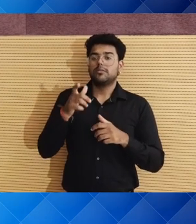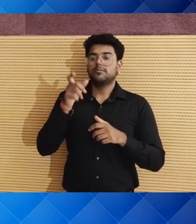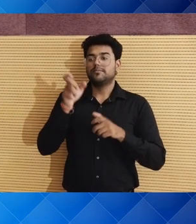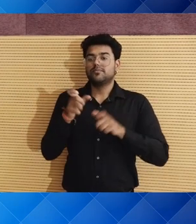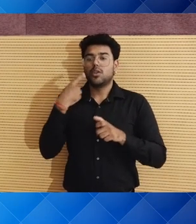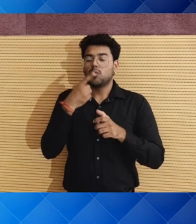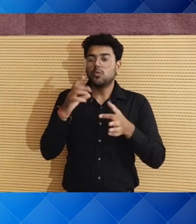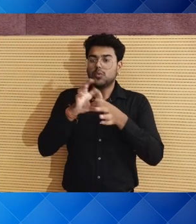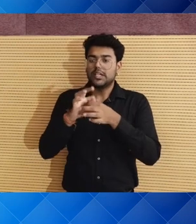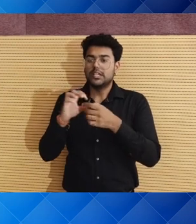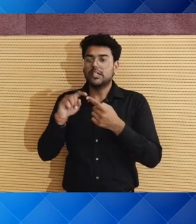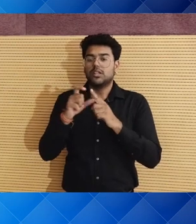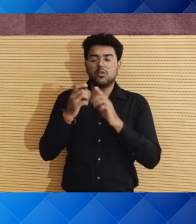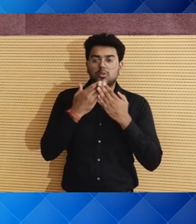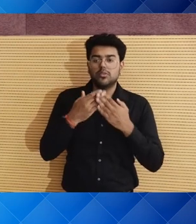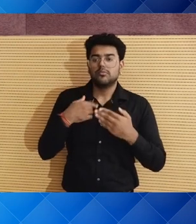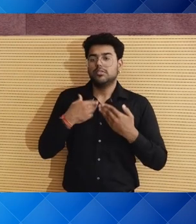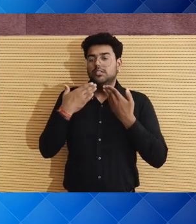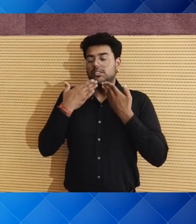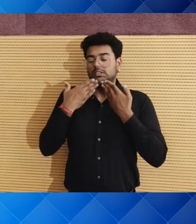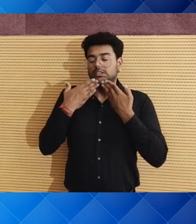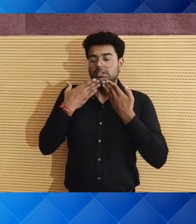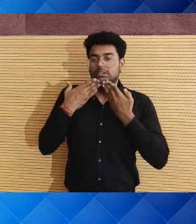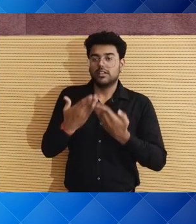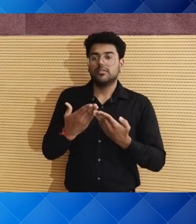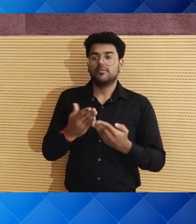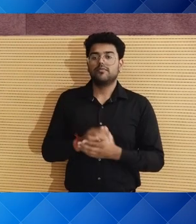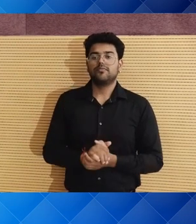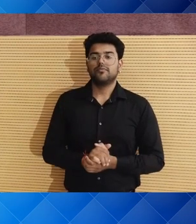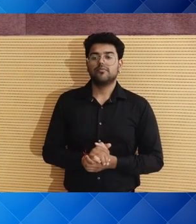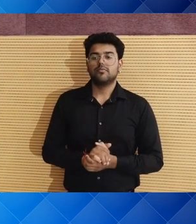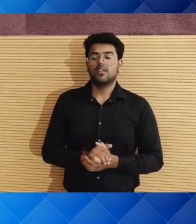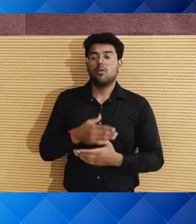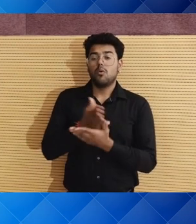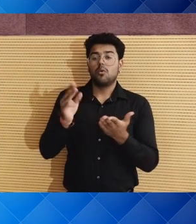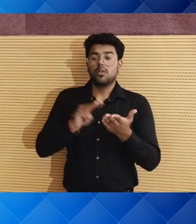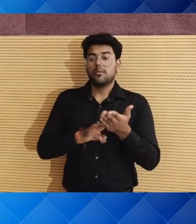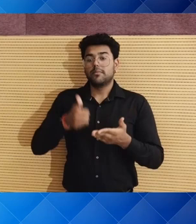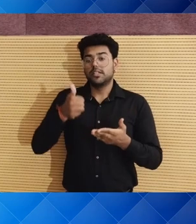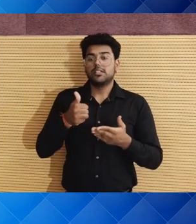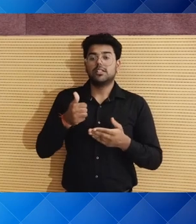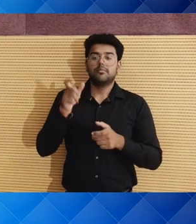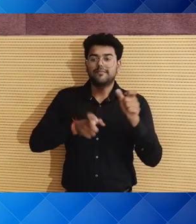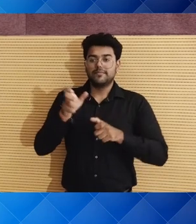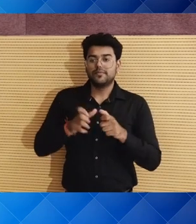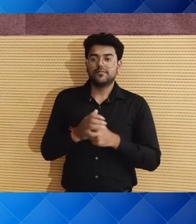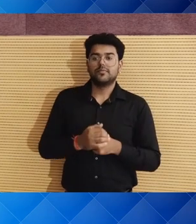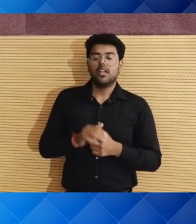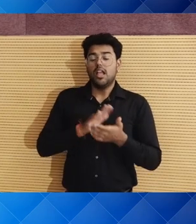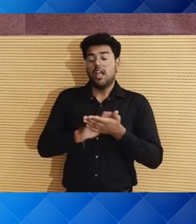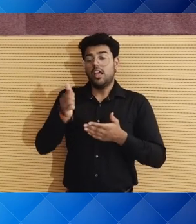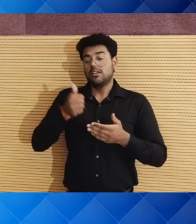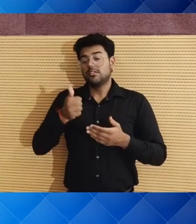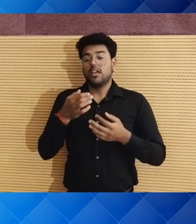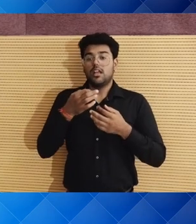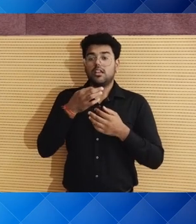शिक्षाविद, उन सबको मैं अपने मन के गहराई से धन्यवाद देता हूँ। सभी जो मिनिस्ट्री के अधिकारी लोग हैं उन सभी अधिकारियों को मैं बहुत